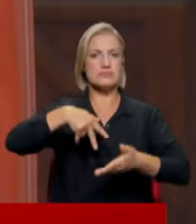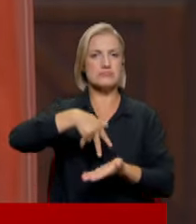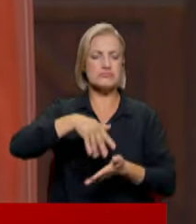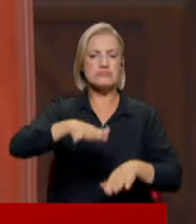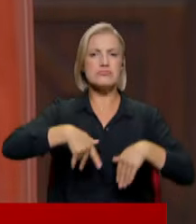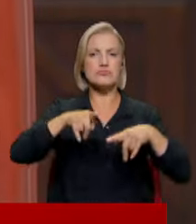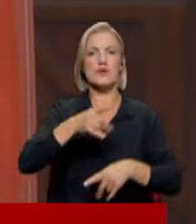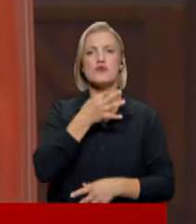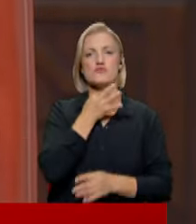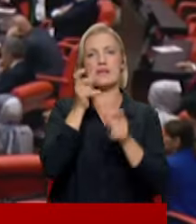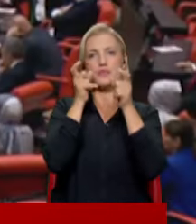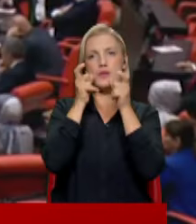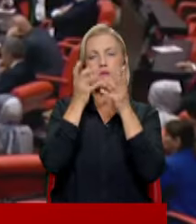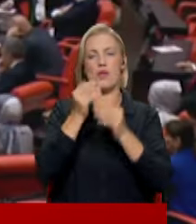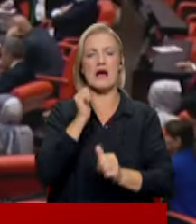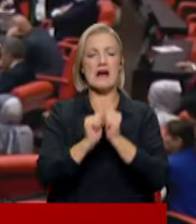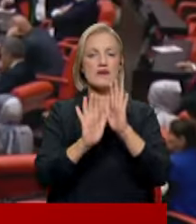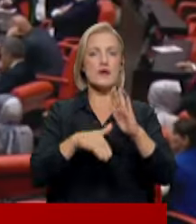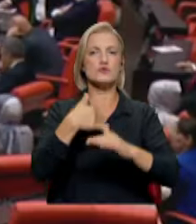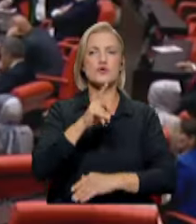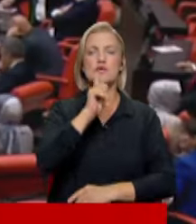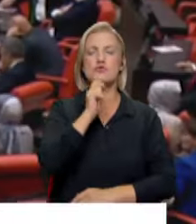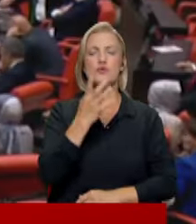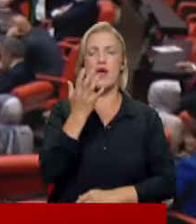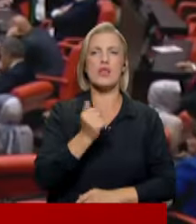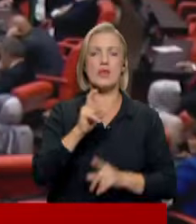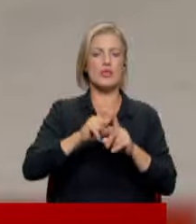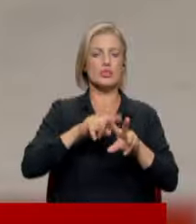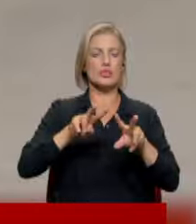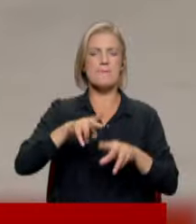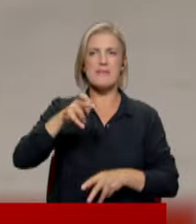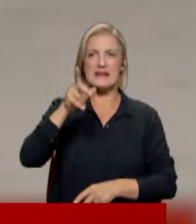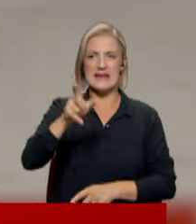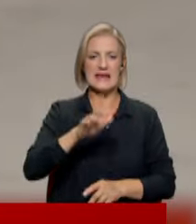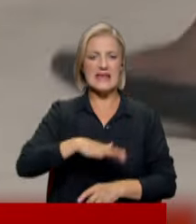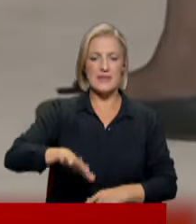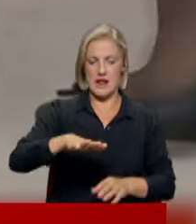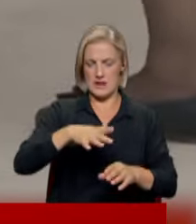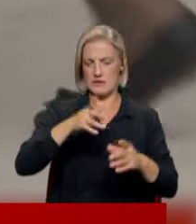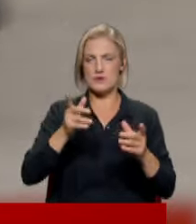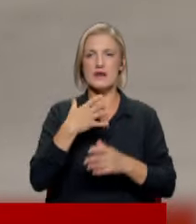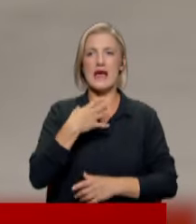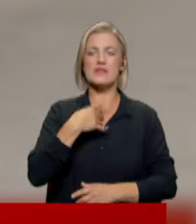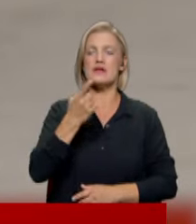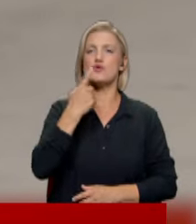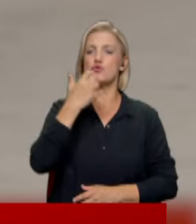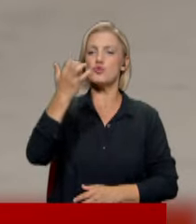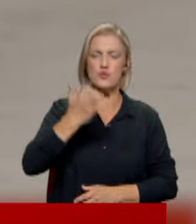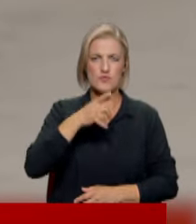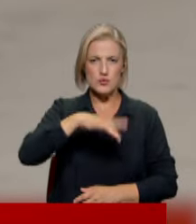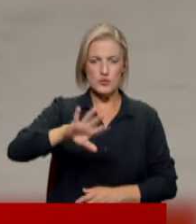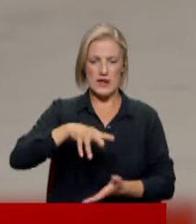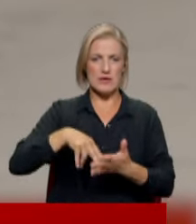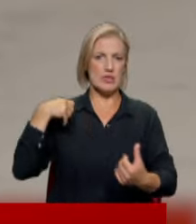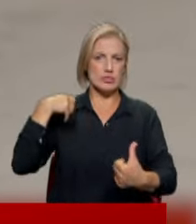kürsüden buna lütfen dikkat edelim. Kavgadan sonra söz alan DEM Partili Sırrı Sakık'ın genel kurulda kendilerine edildiğini iddia ettiği küfrü